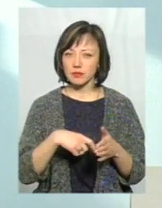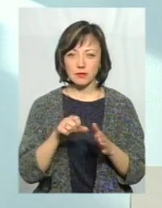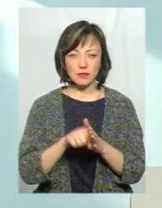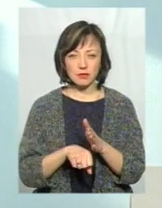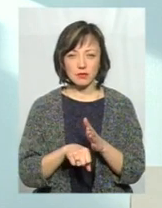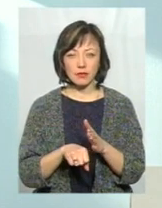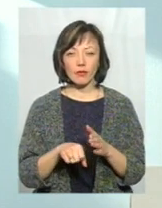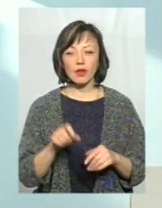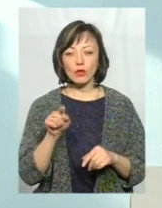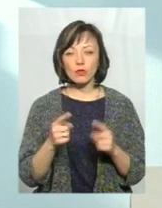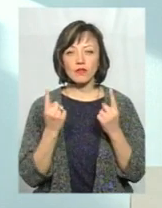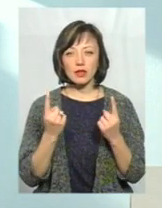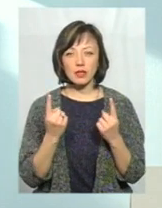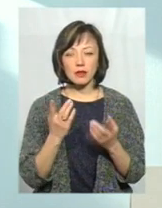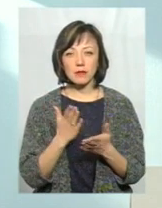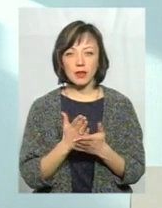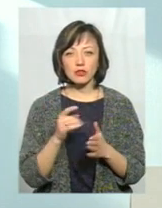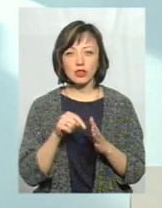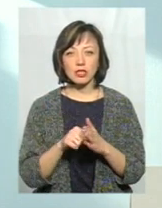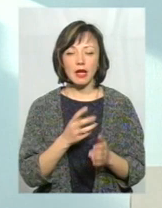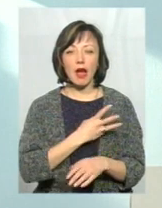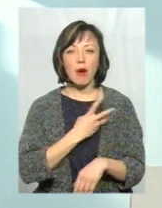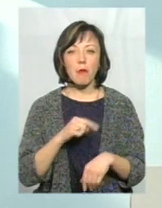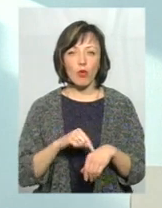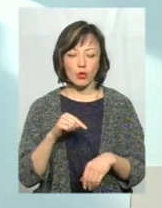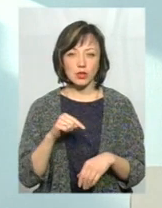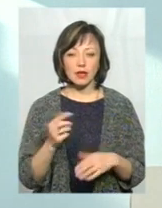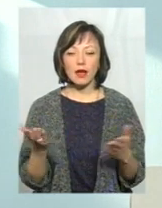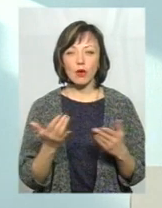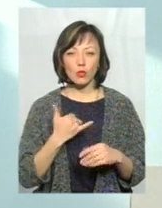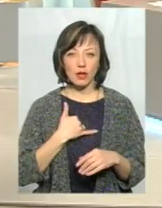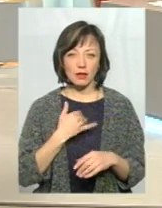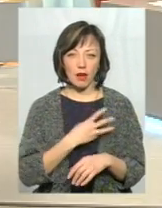самогубства. Адже тут велику роль відіграє емоції. Які в